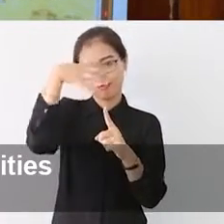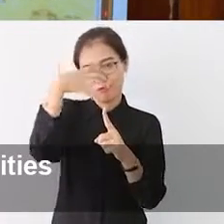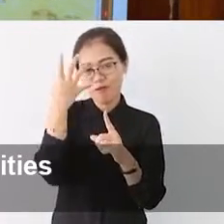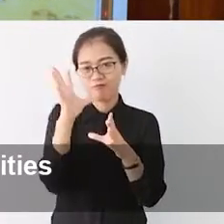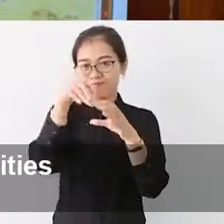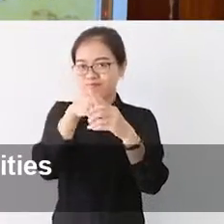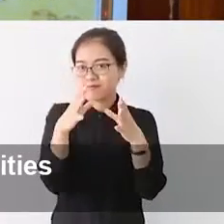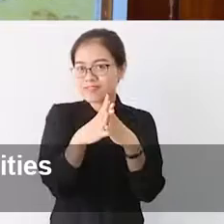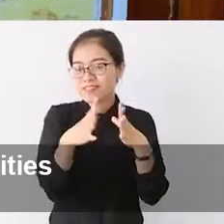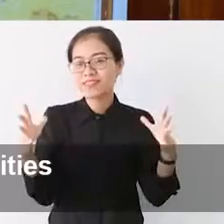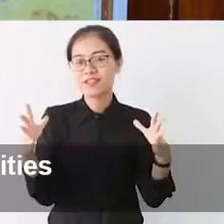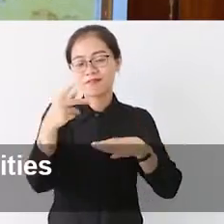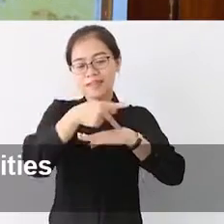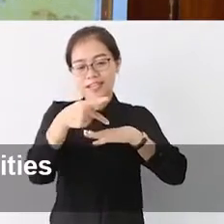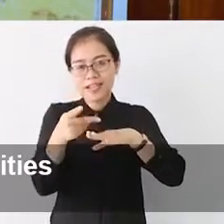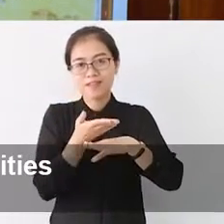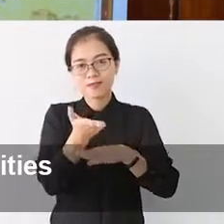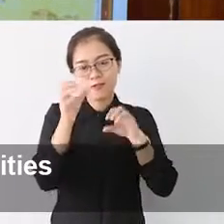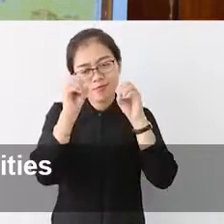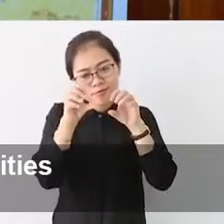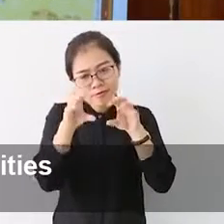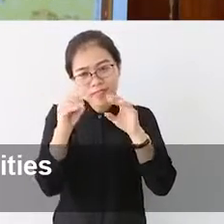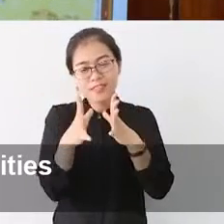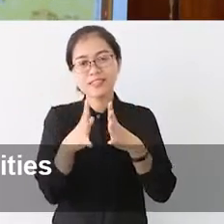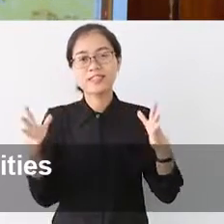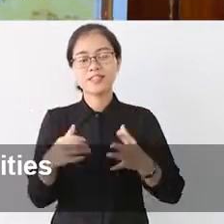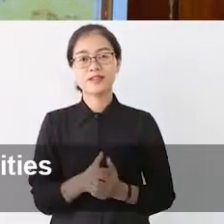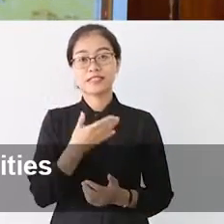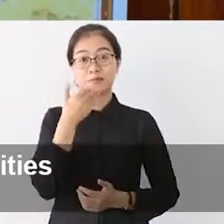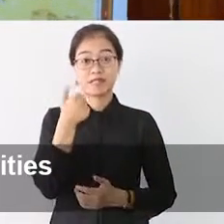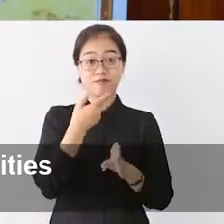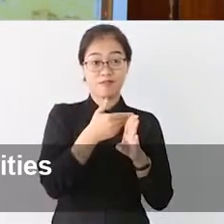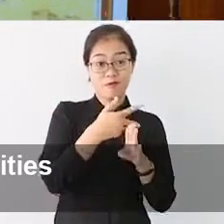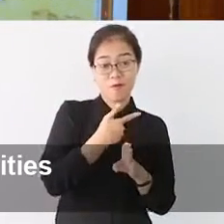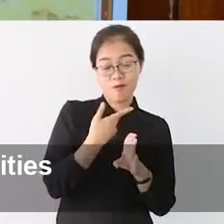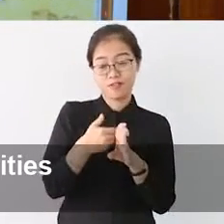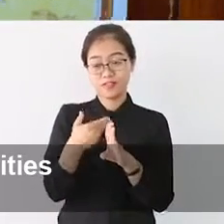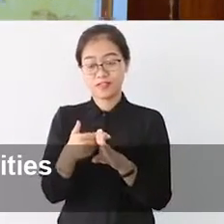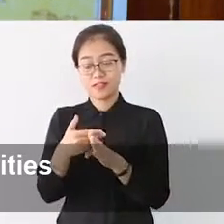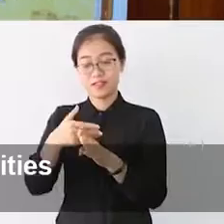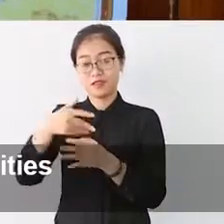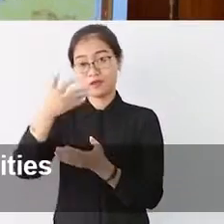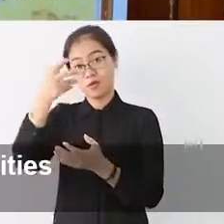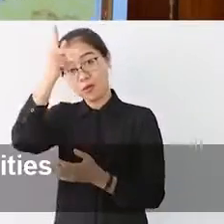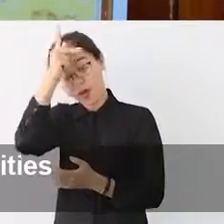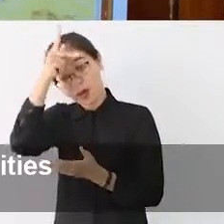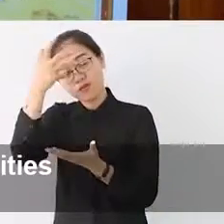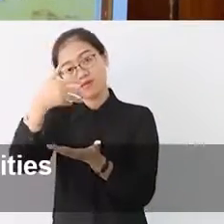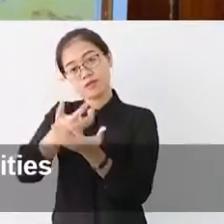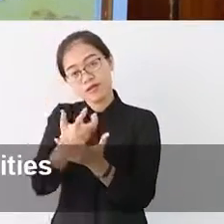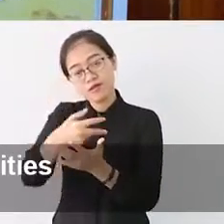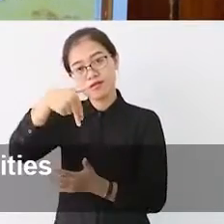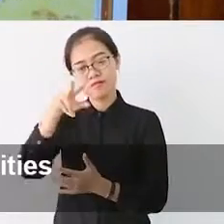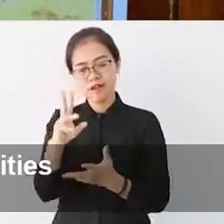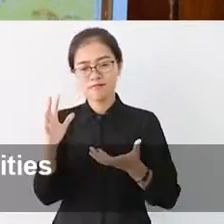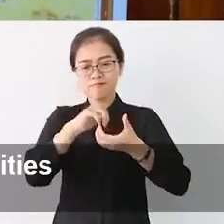những sinh viên khuyết tật của chúng tôi. Và sinh viên khuyết tật của trường Xã hội Nhân văn, người ta kết nối lại với nhau một cách dễ